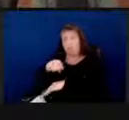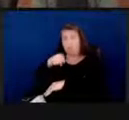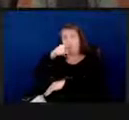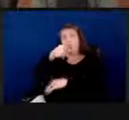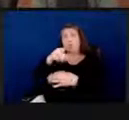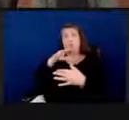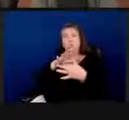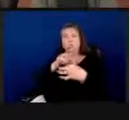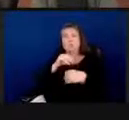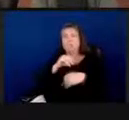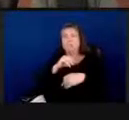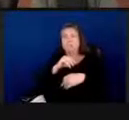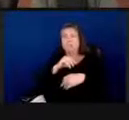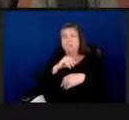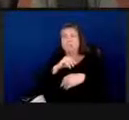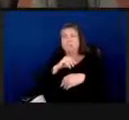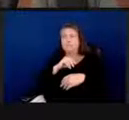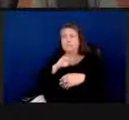ulizungumzia